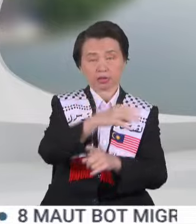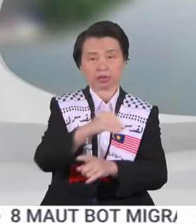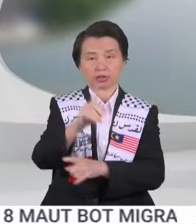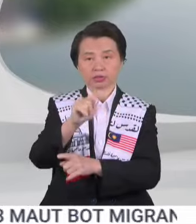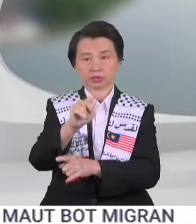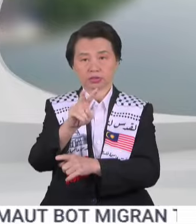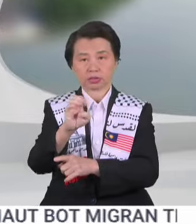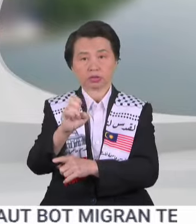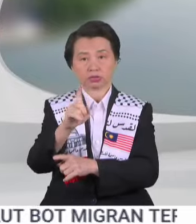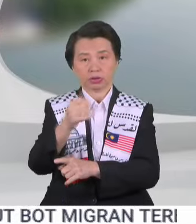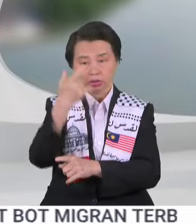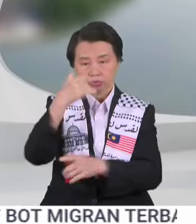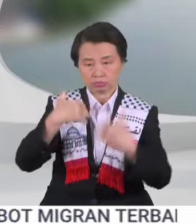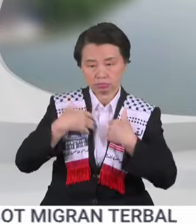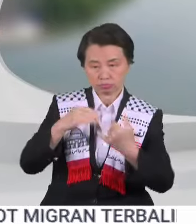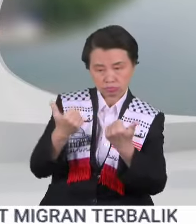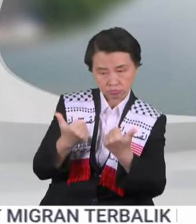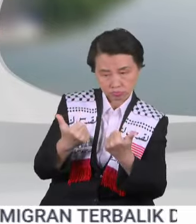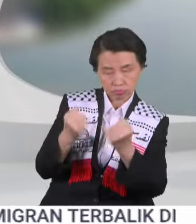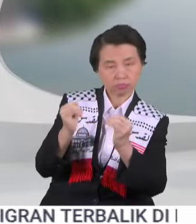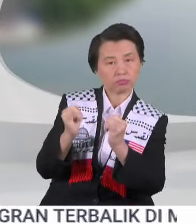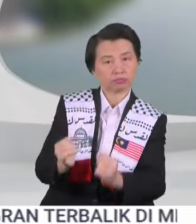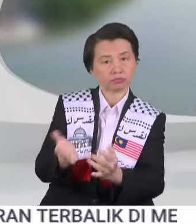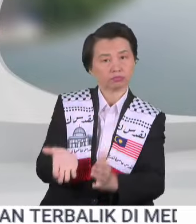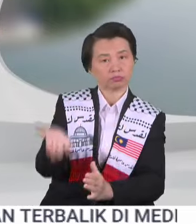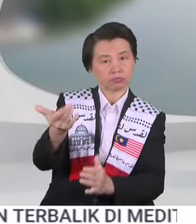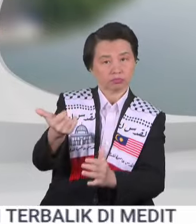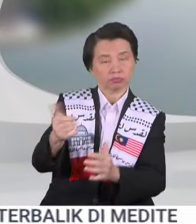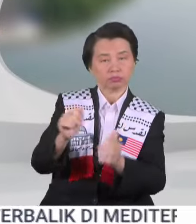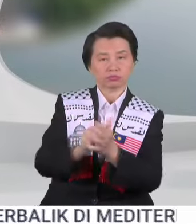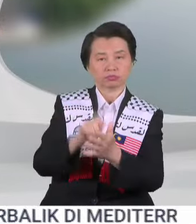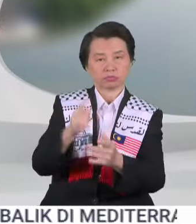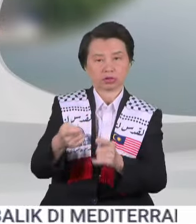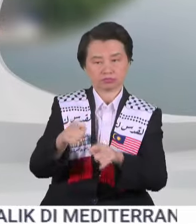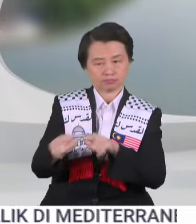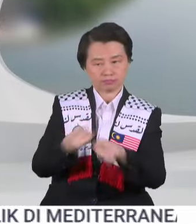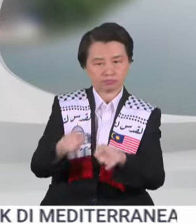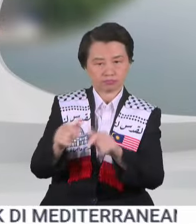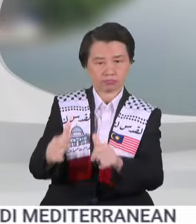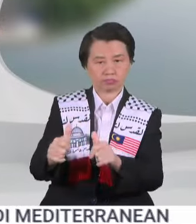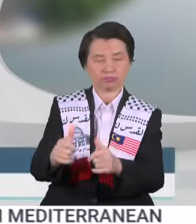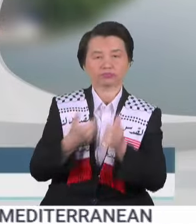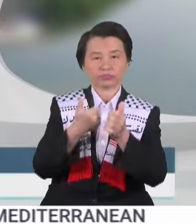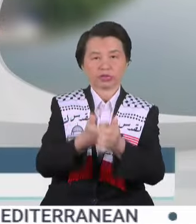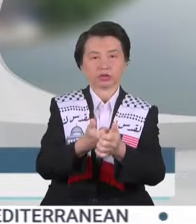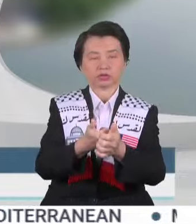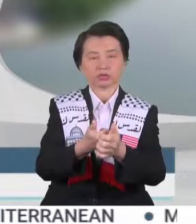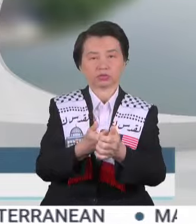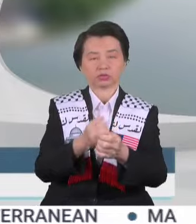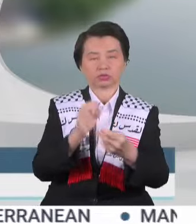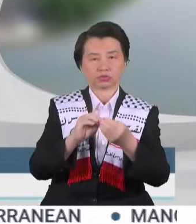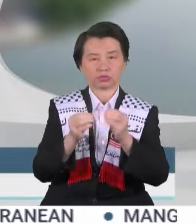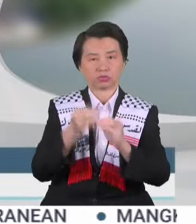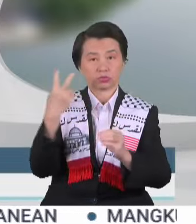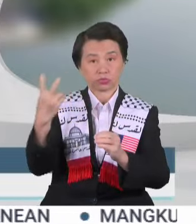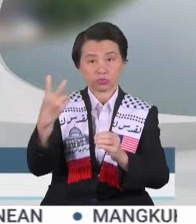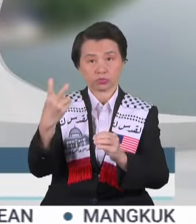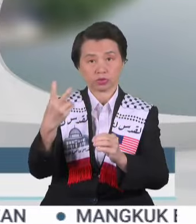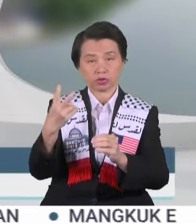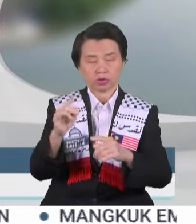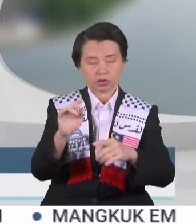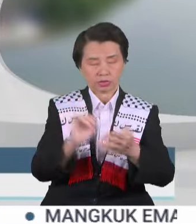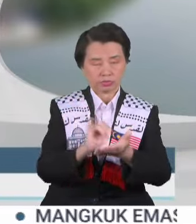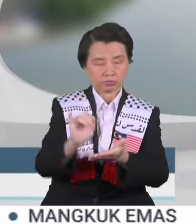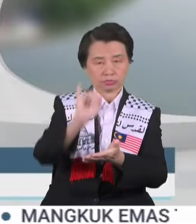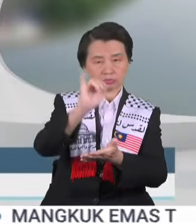instrumen utama dalam melahirkan modal insan berkemahiran, inovatif dan berdaya saing. Ikuti siri kedua menyingkap peranan institusi